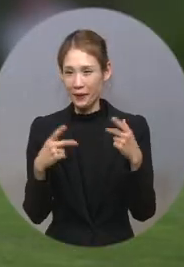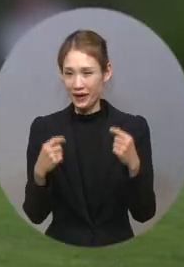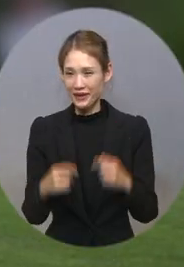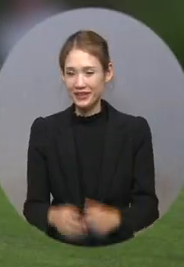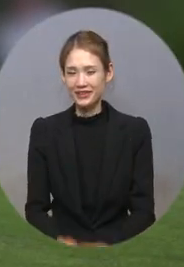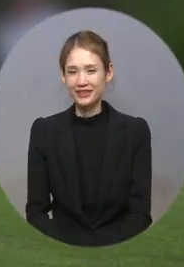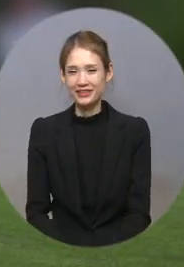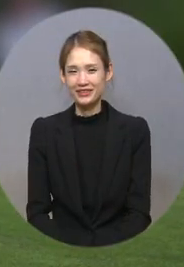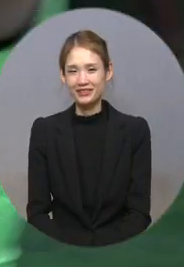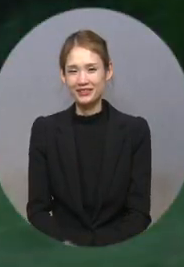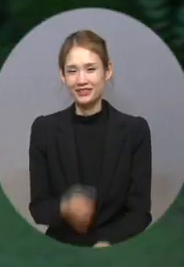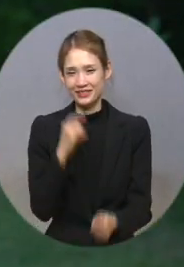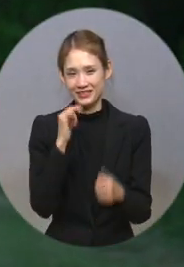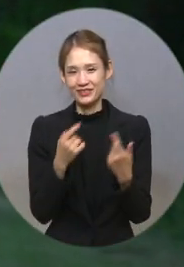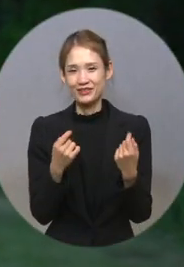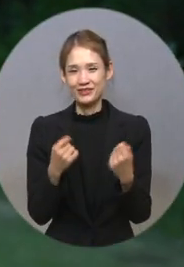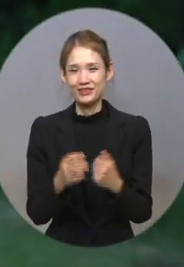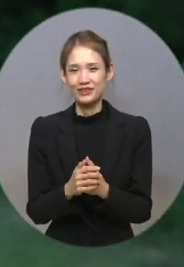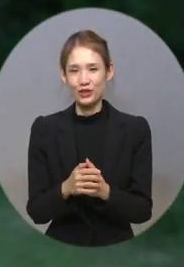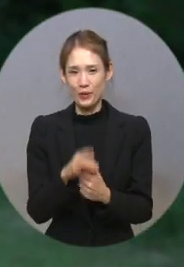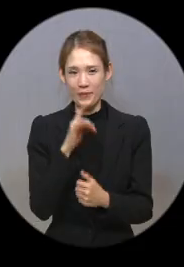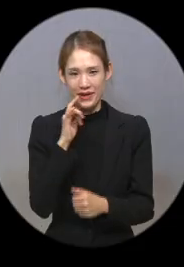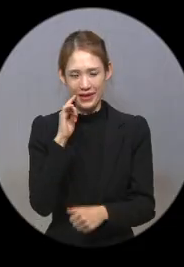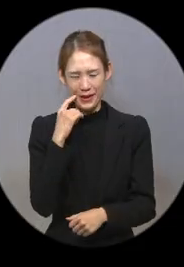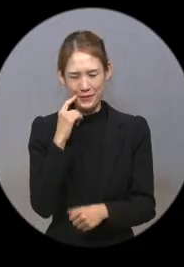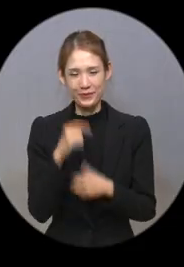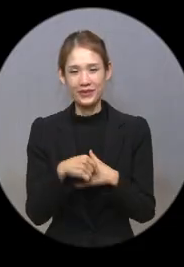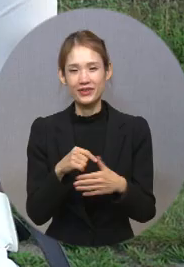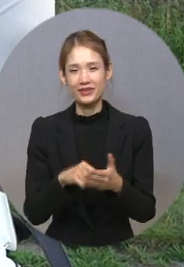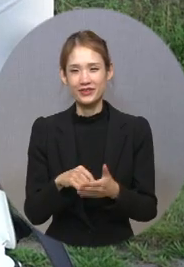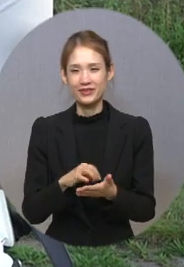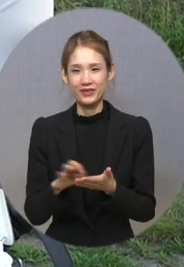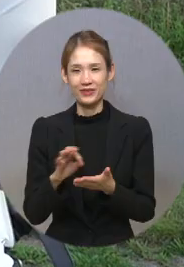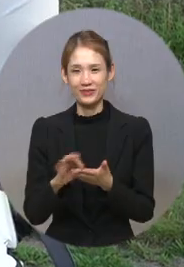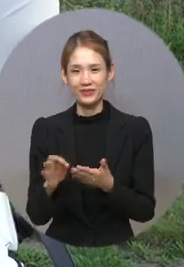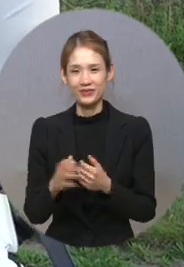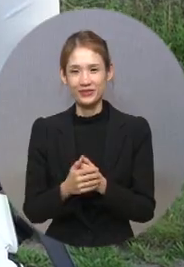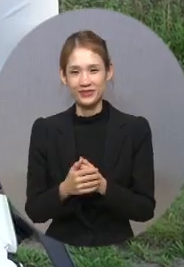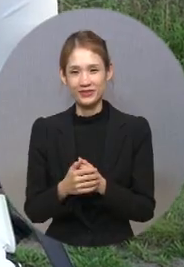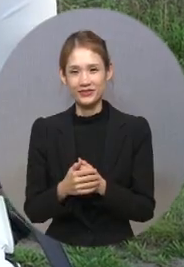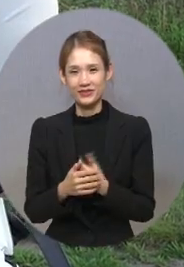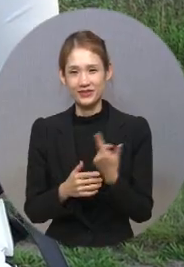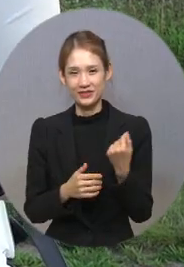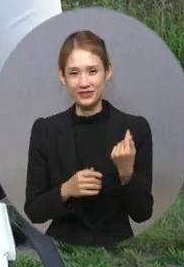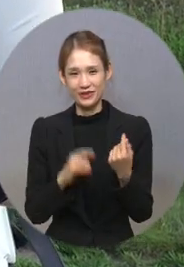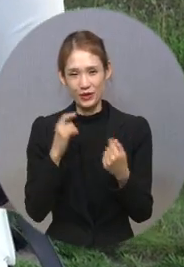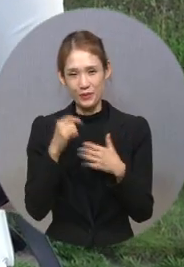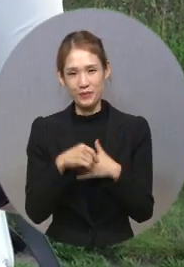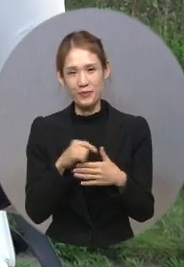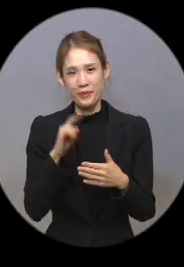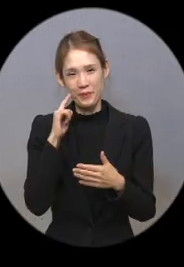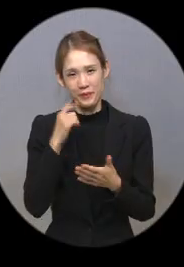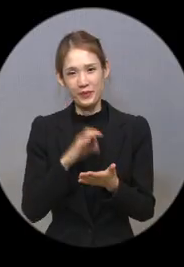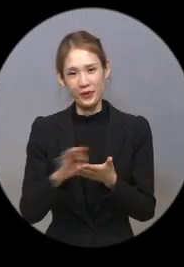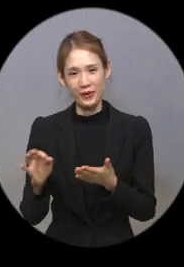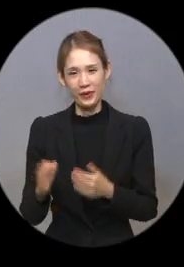진짜. 아 그런 거 싫으면 다 가는구나. 사람이 마음을 곱게 써야지. 마음을 곱게 써야지 사람이. 이게 뭐 시험 일이고?